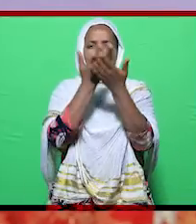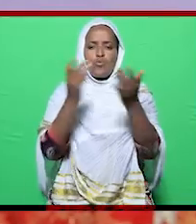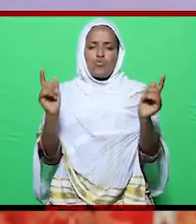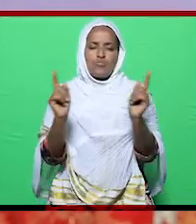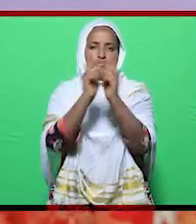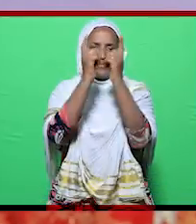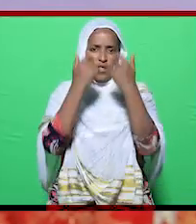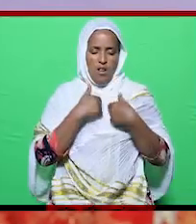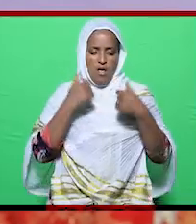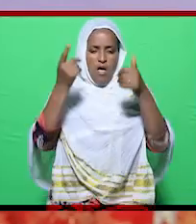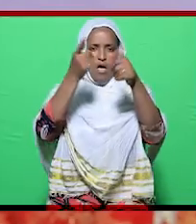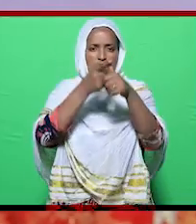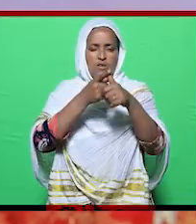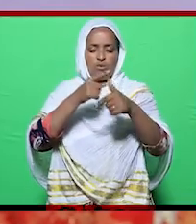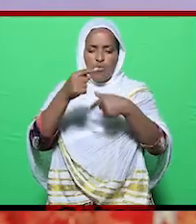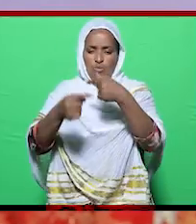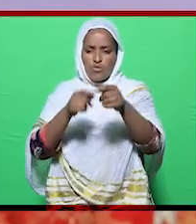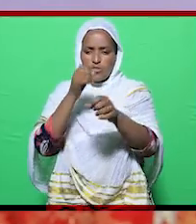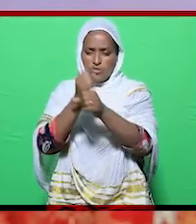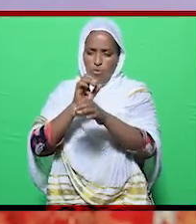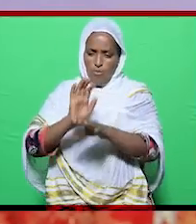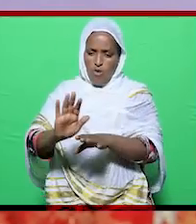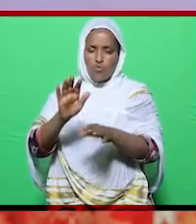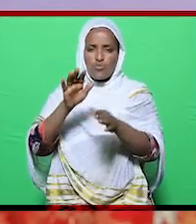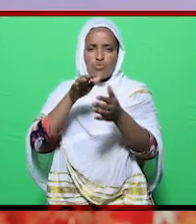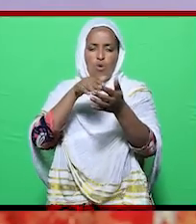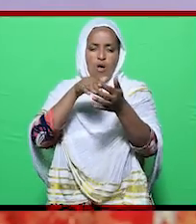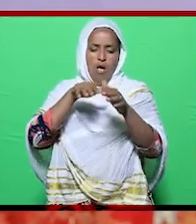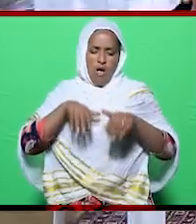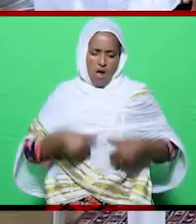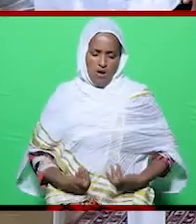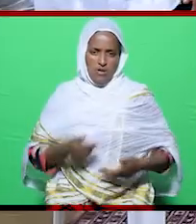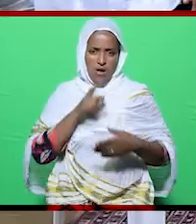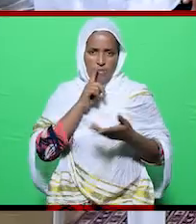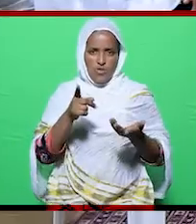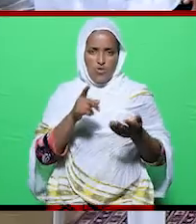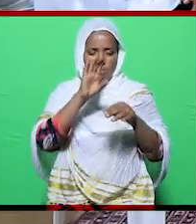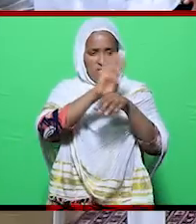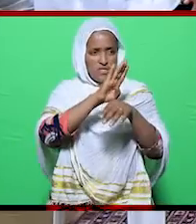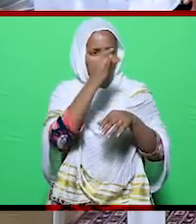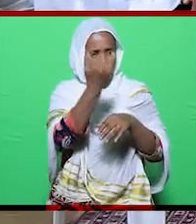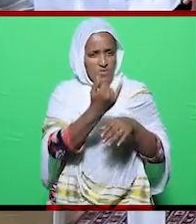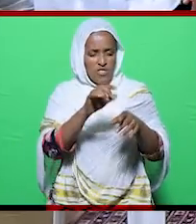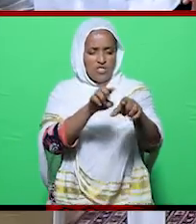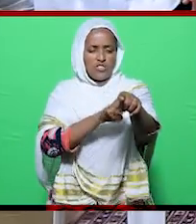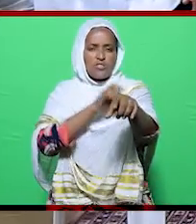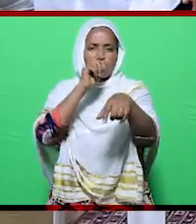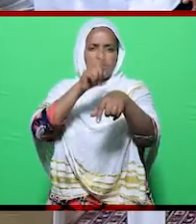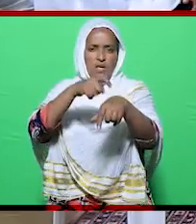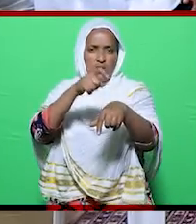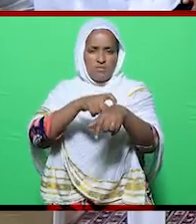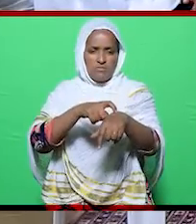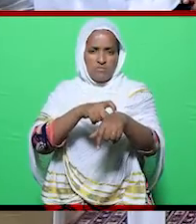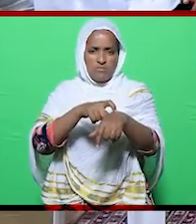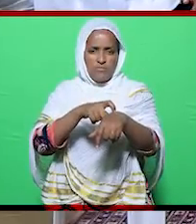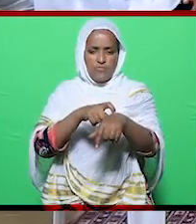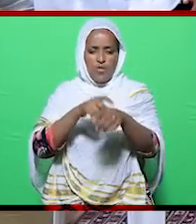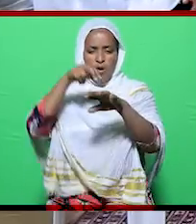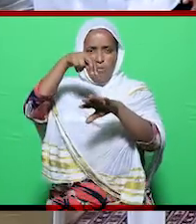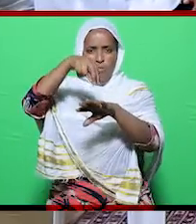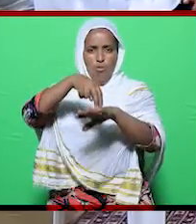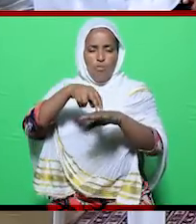ነው ያው በስራ ሂደት ላይ በአገልግሎት ሂደት ላይ ብዙ ነገሮች ይገጥሙናል አንደኛው ስራው በራሱ አድካሚ